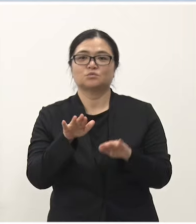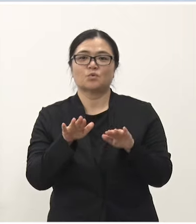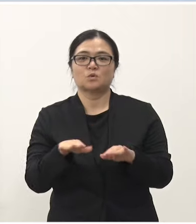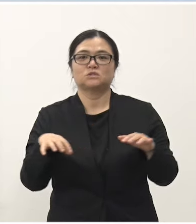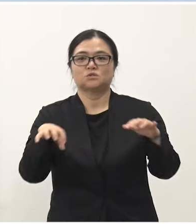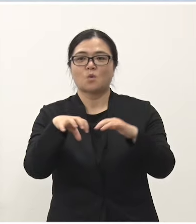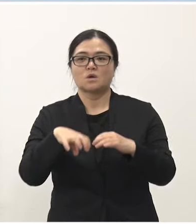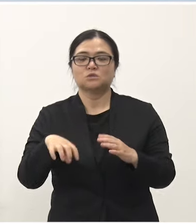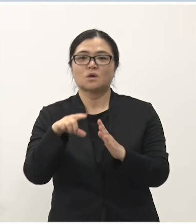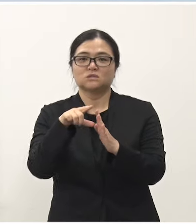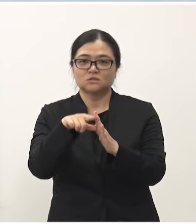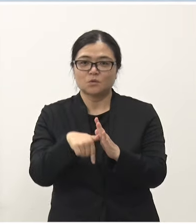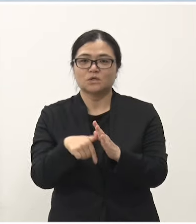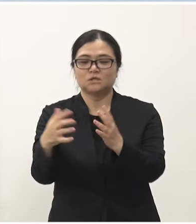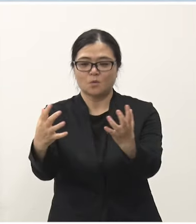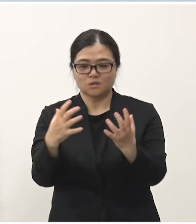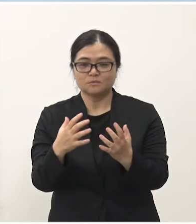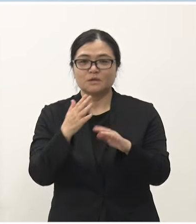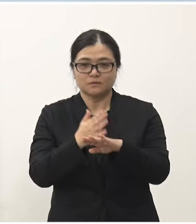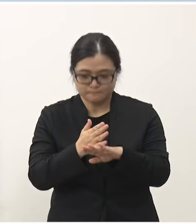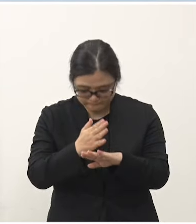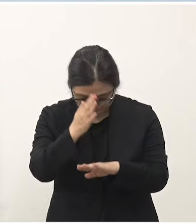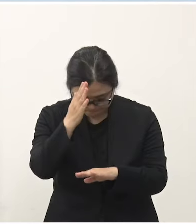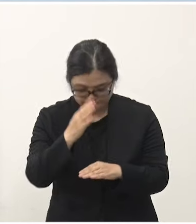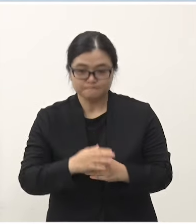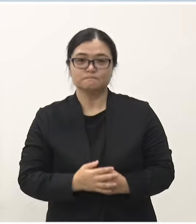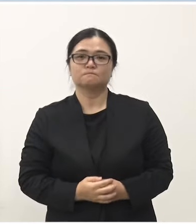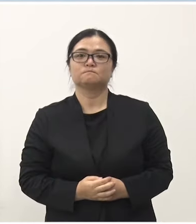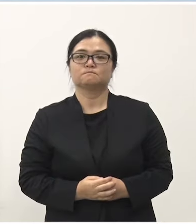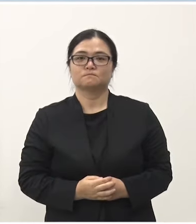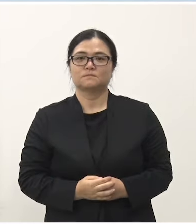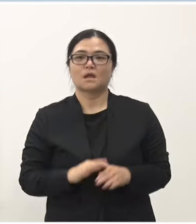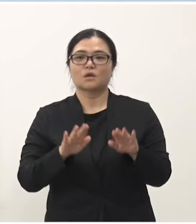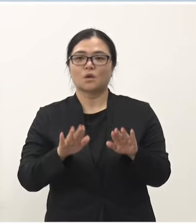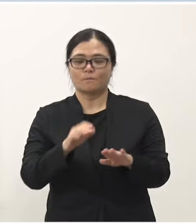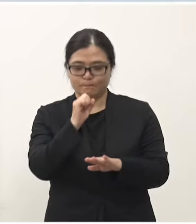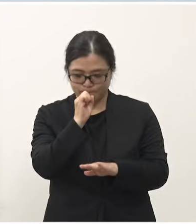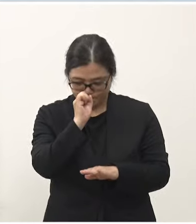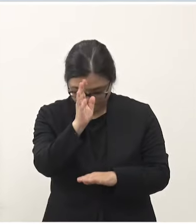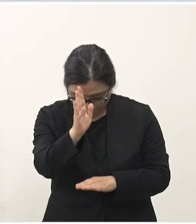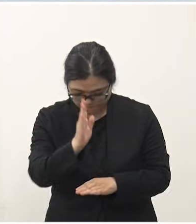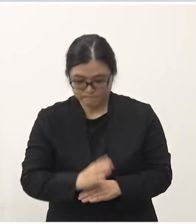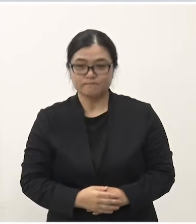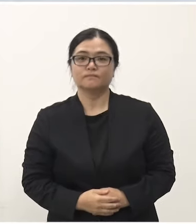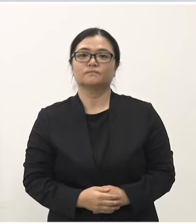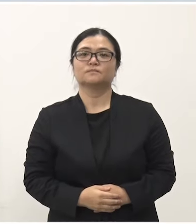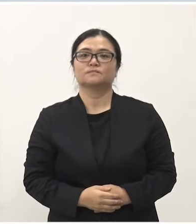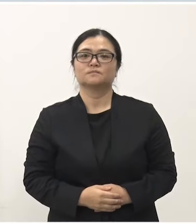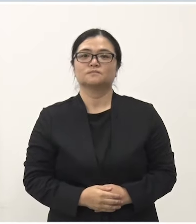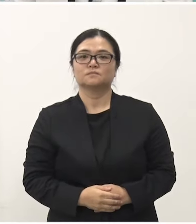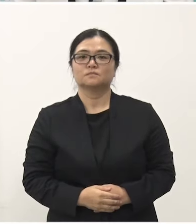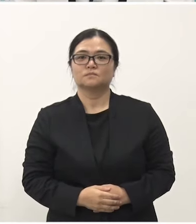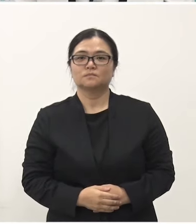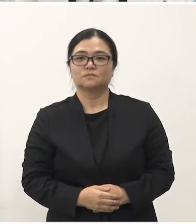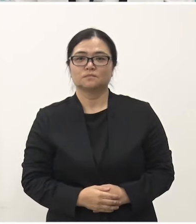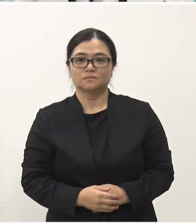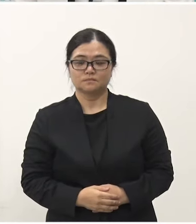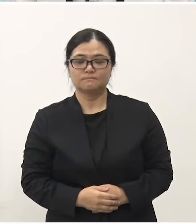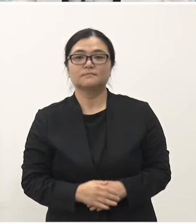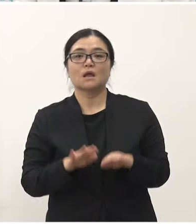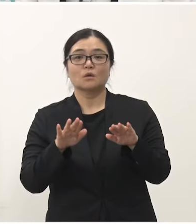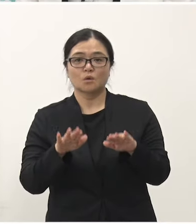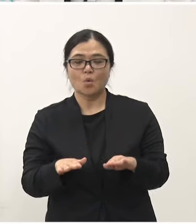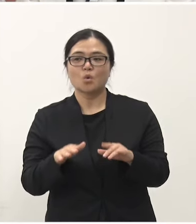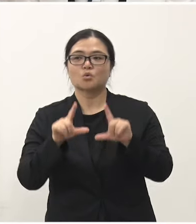集まりいただきまして誠にありがとうございます本日はどうぞよろしくお願いいたしますえ